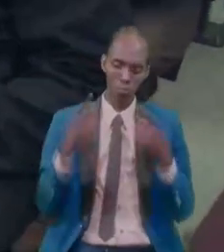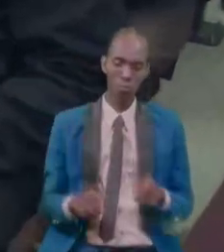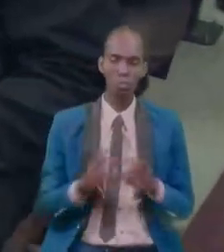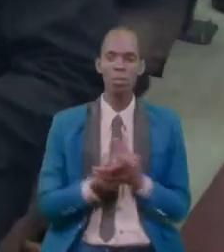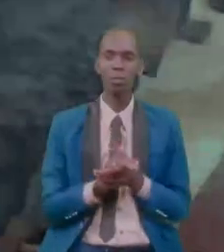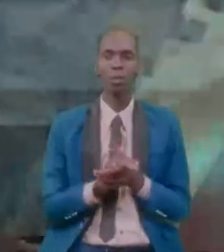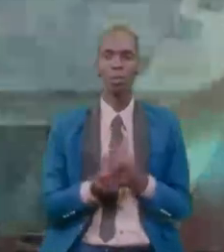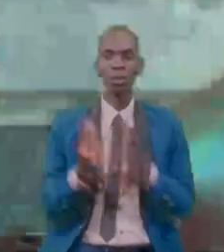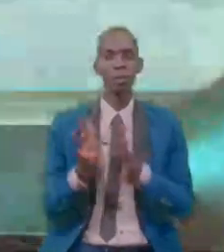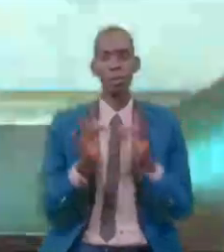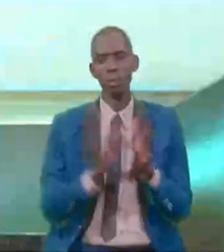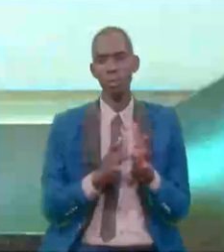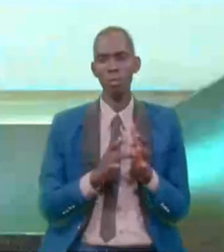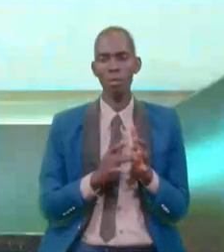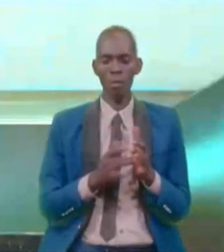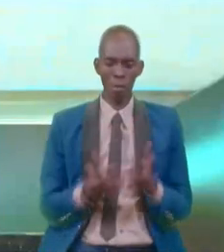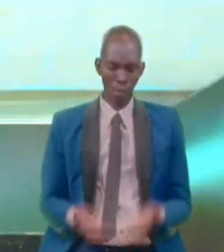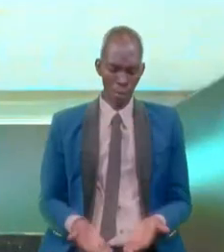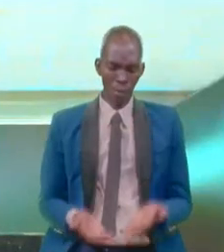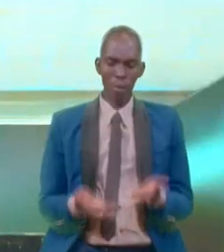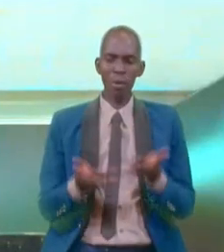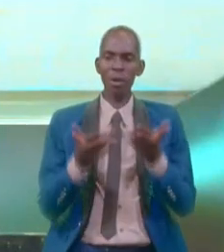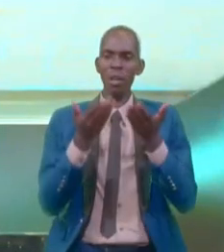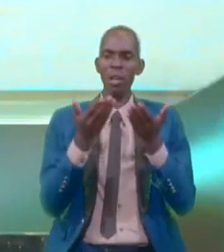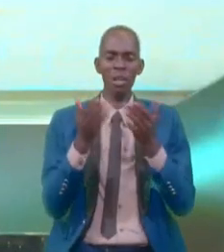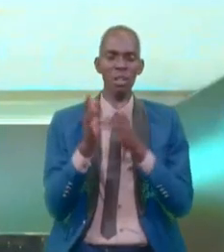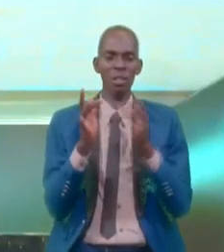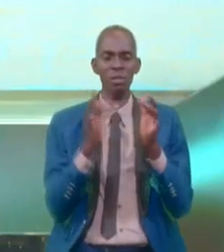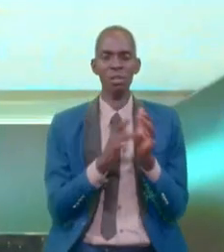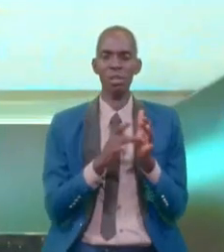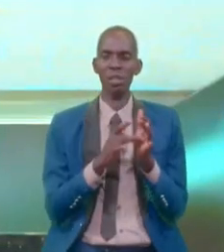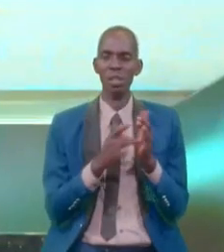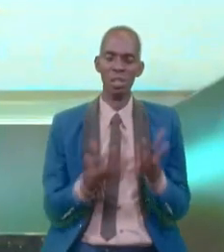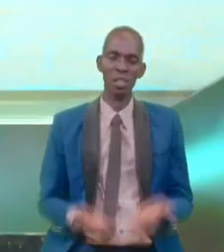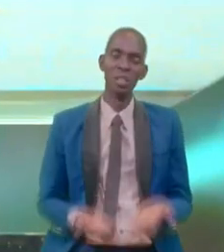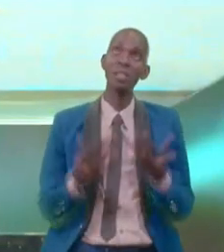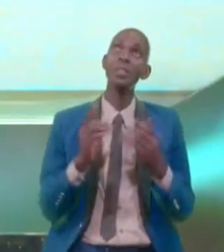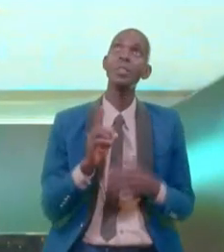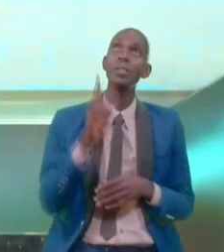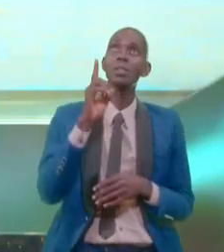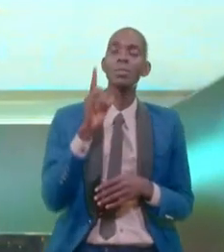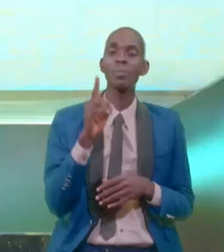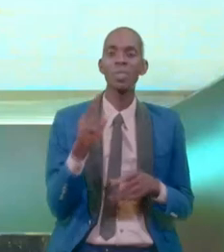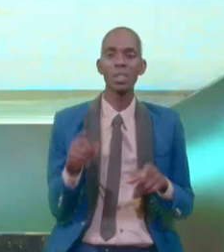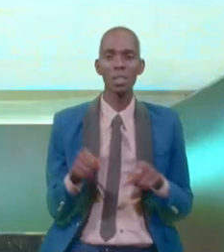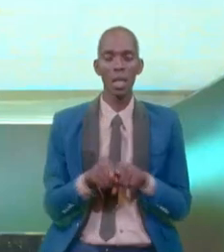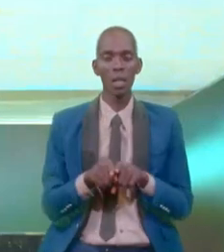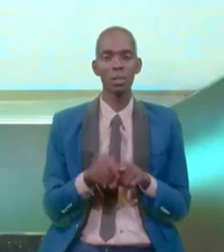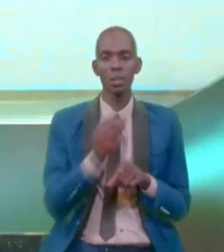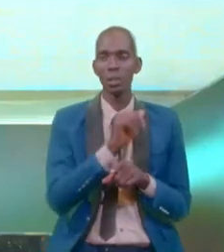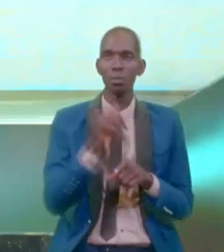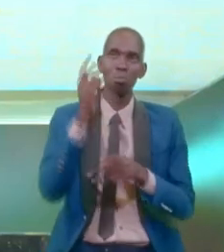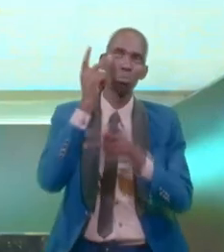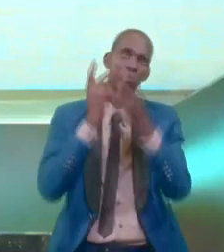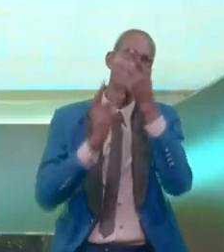s'accomplir. Jésus est élevé. Jésus est ressuscité.